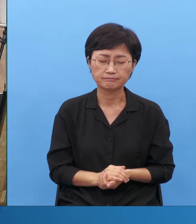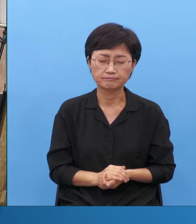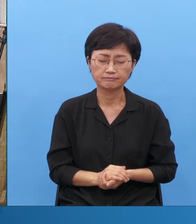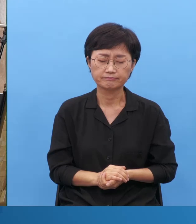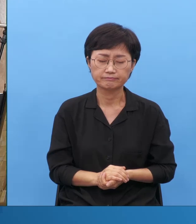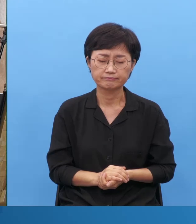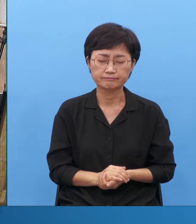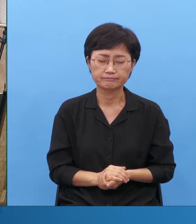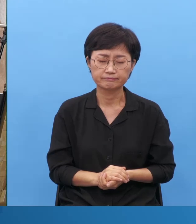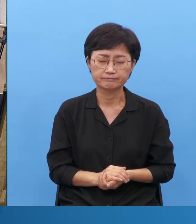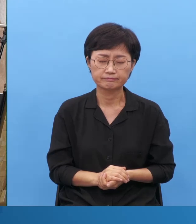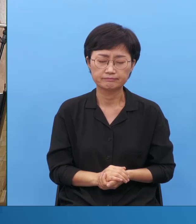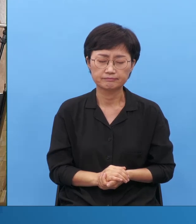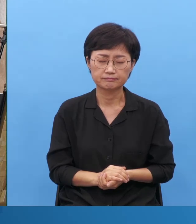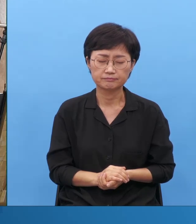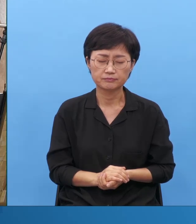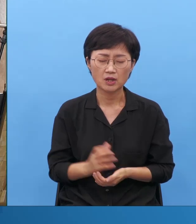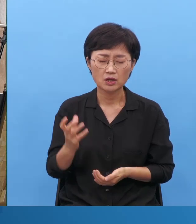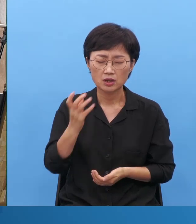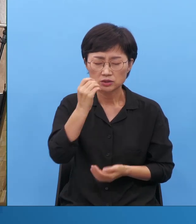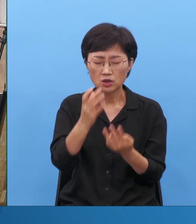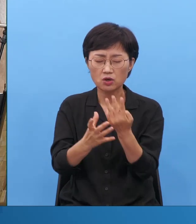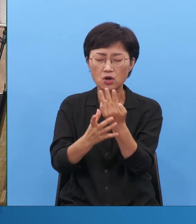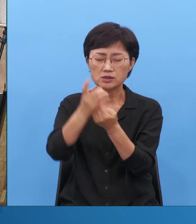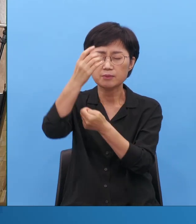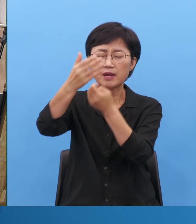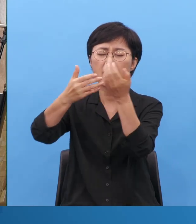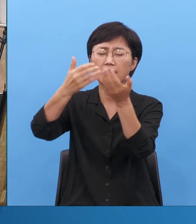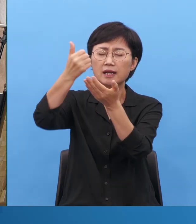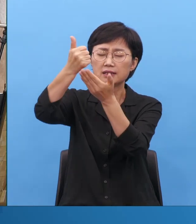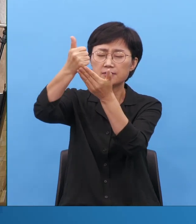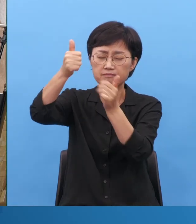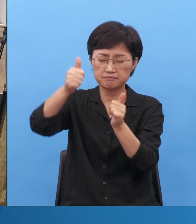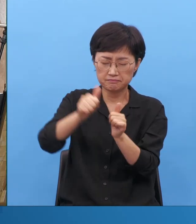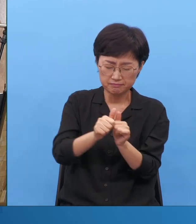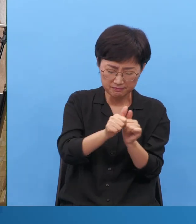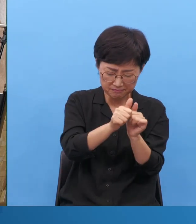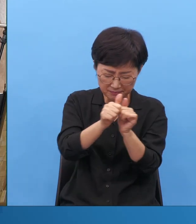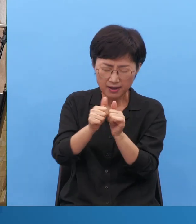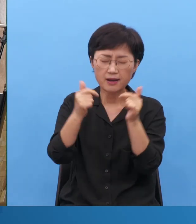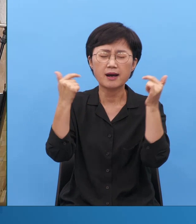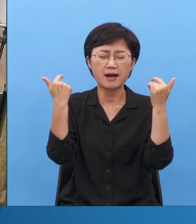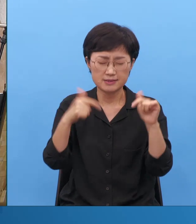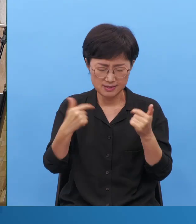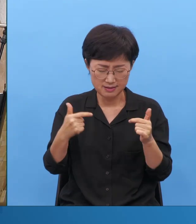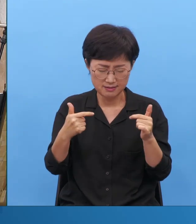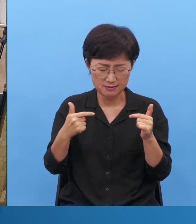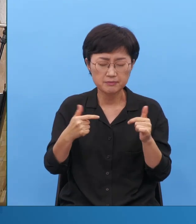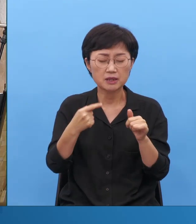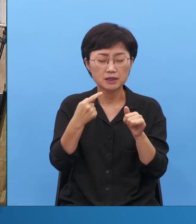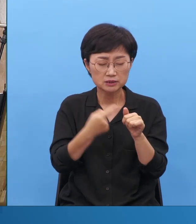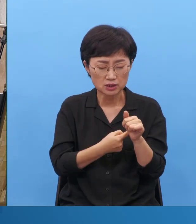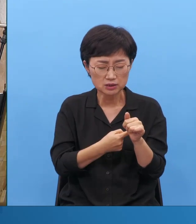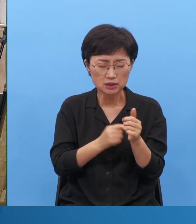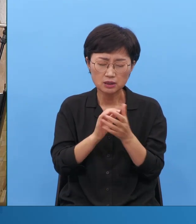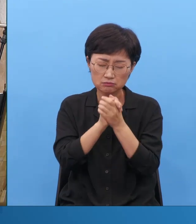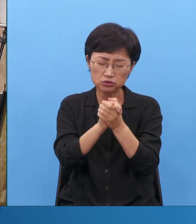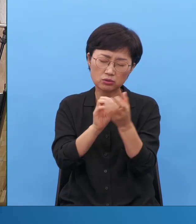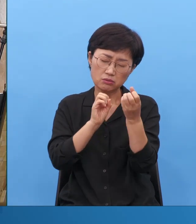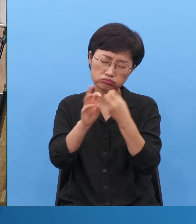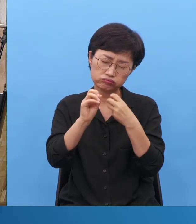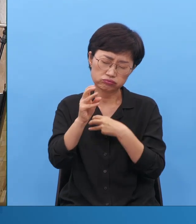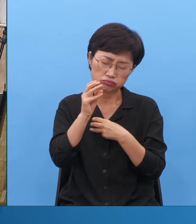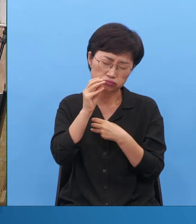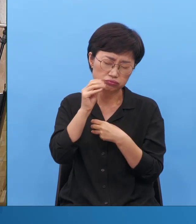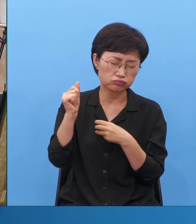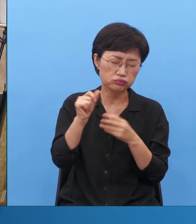Christ, who is sufficient. 성삼위 하나님이 함께 하시고 시공간을 초월하는 성령의 역사와 보좌의 능력이 임하며 237